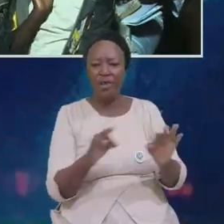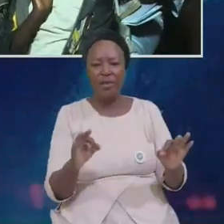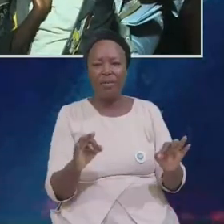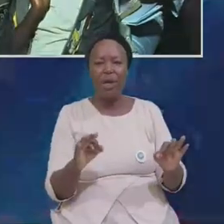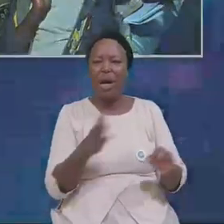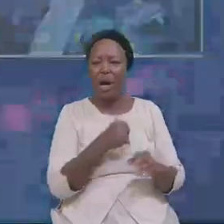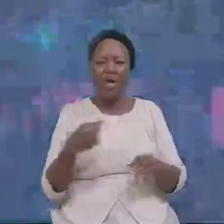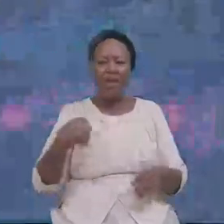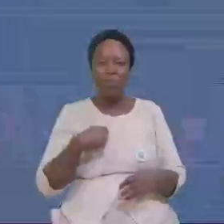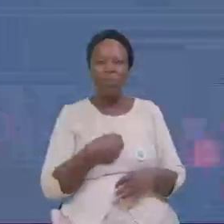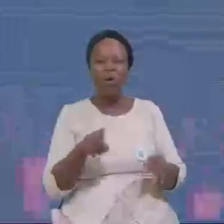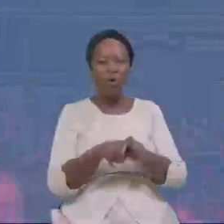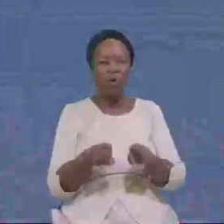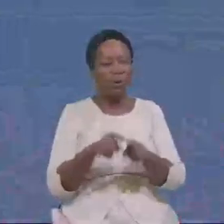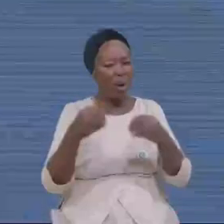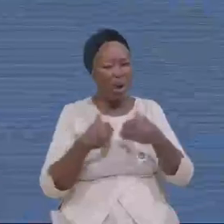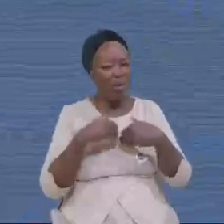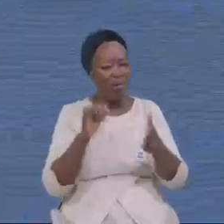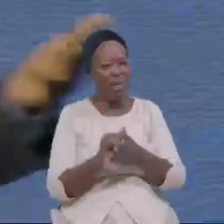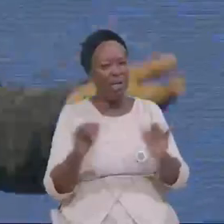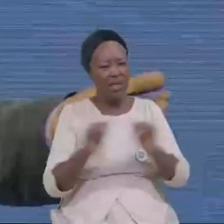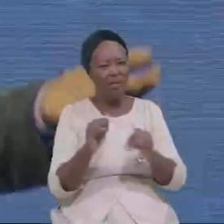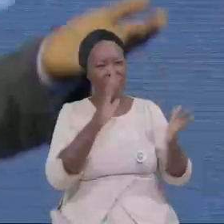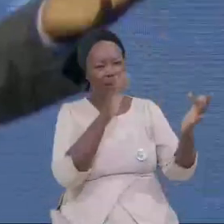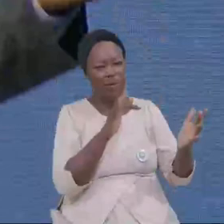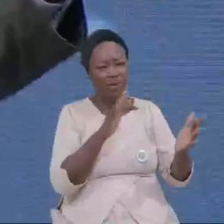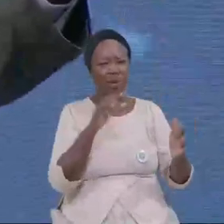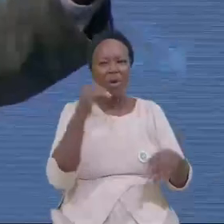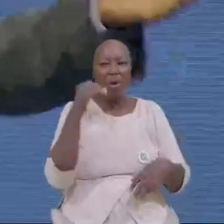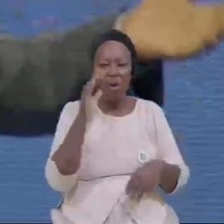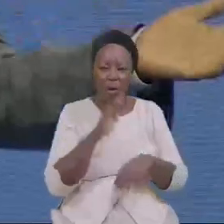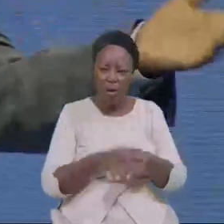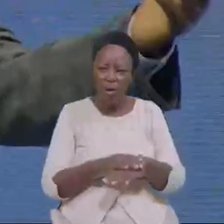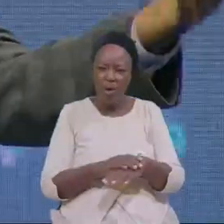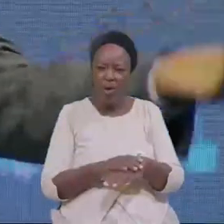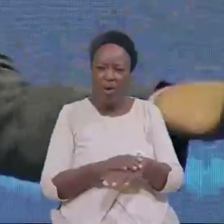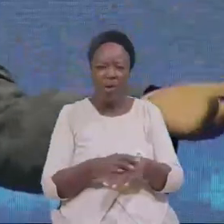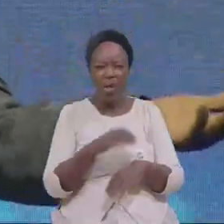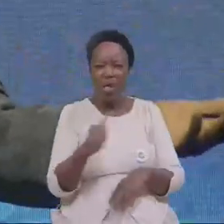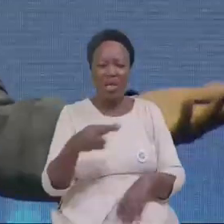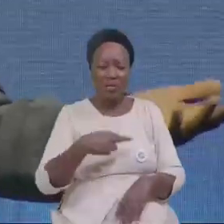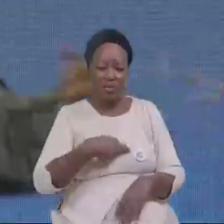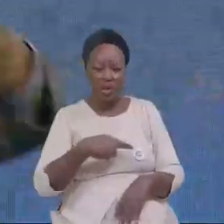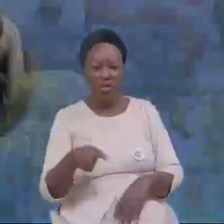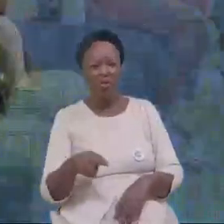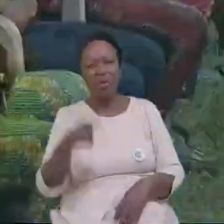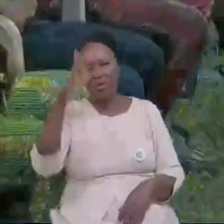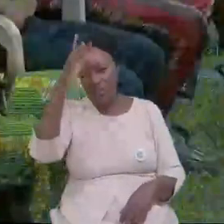Et nous avons également cette même attente envers un père